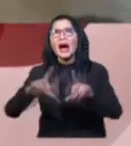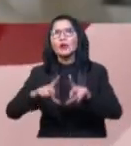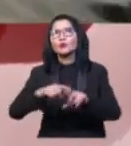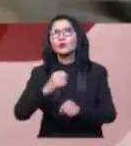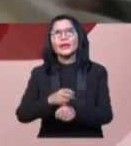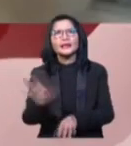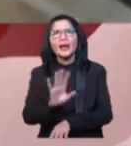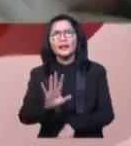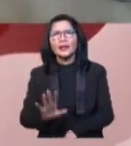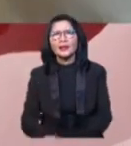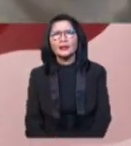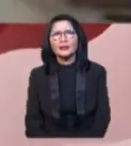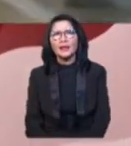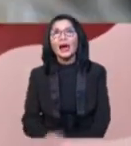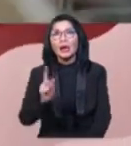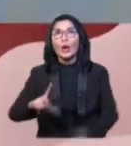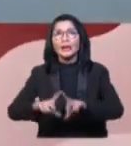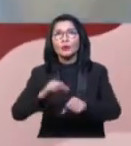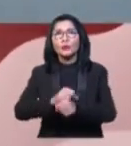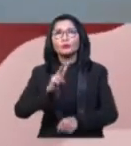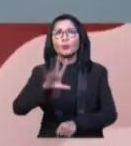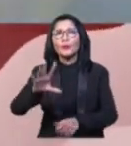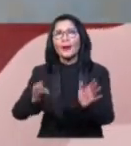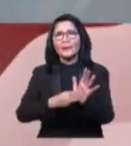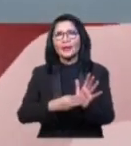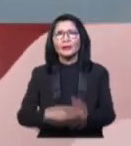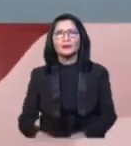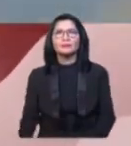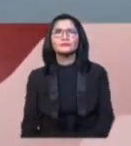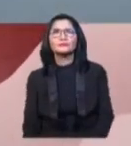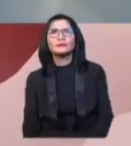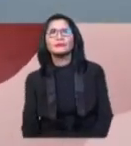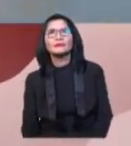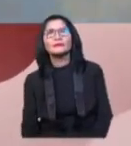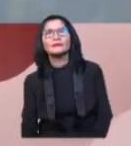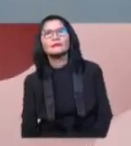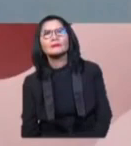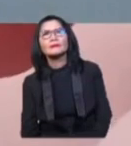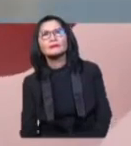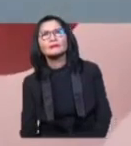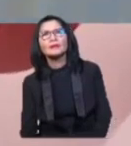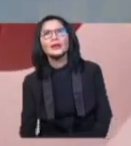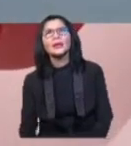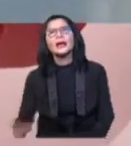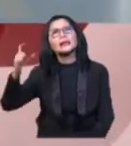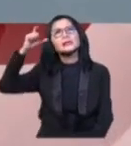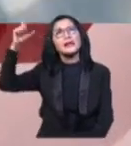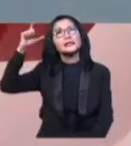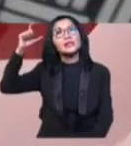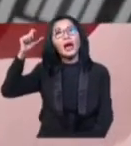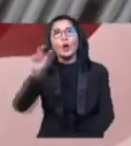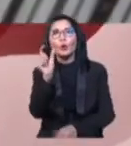dengan agunan itu sampai dengan 20 miliar. Ini luar biasa menurut kami ya, sehingga cita-cita UMKM naik